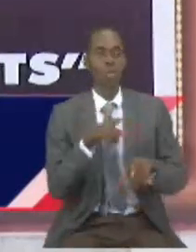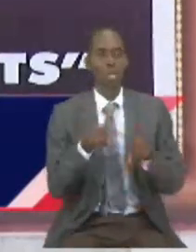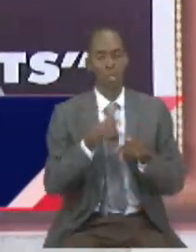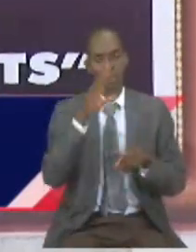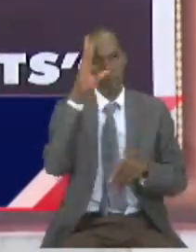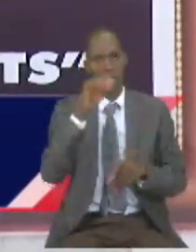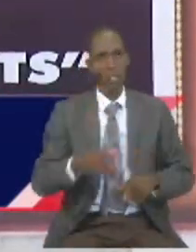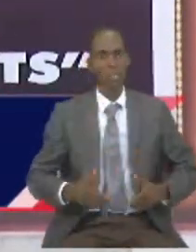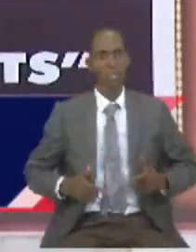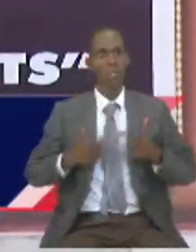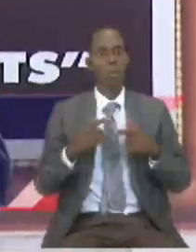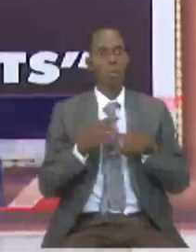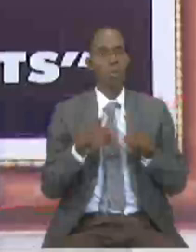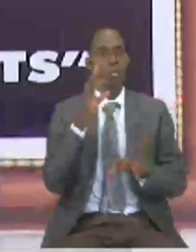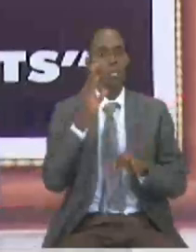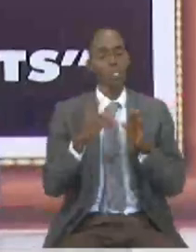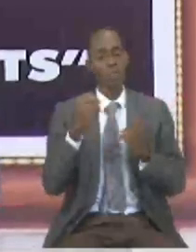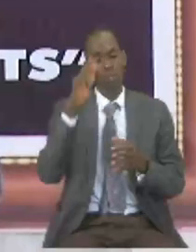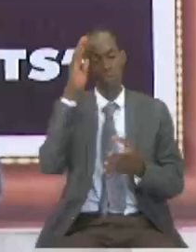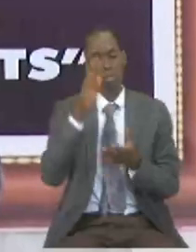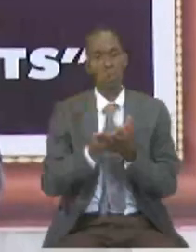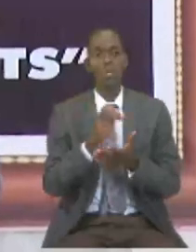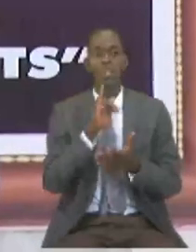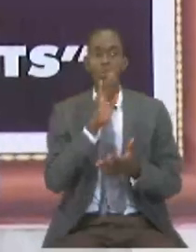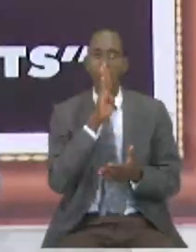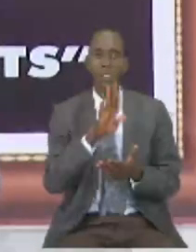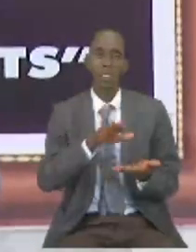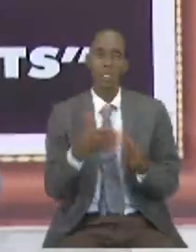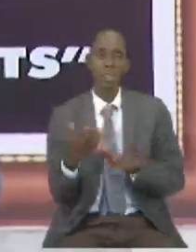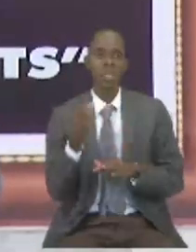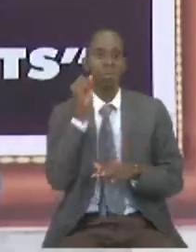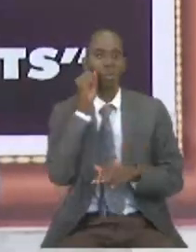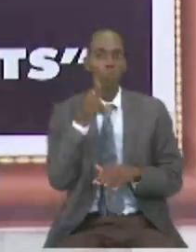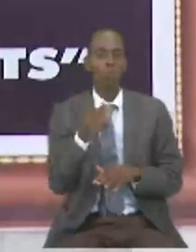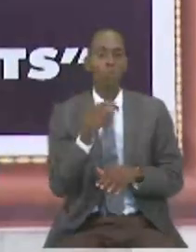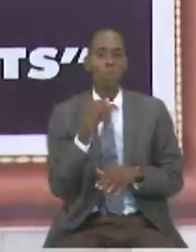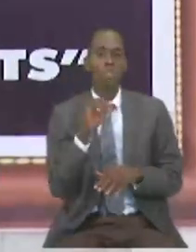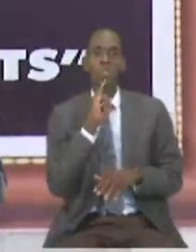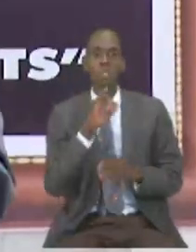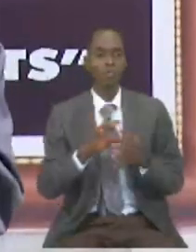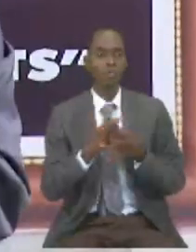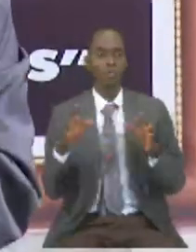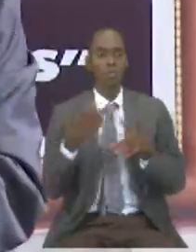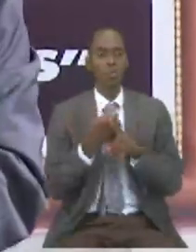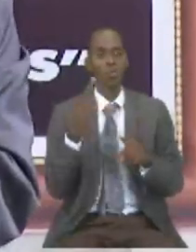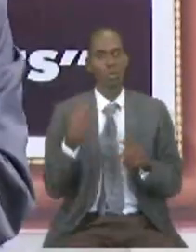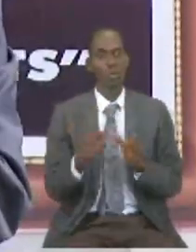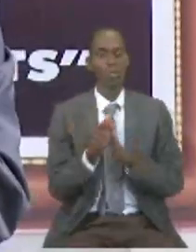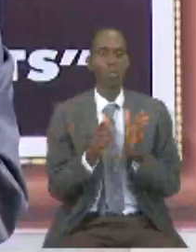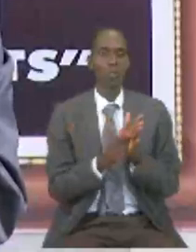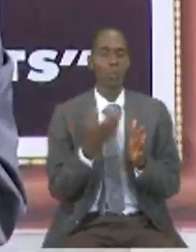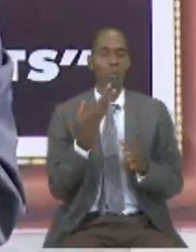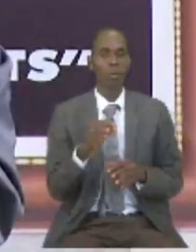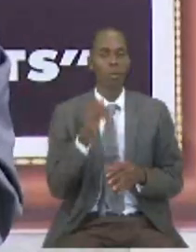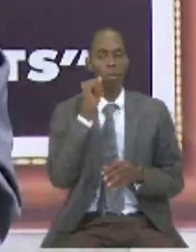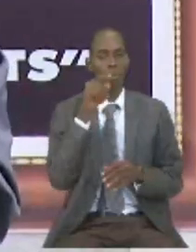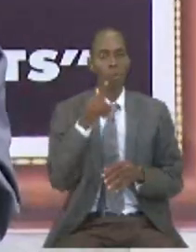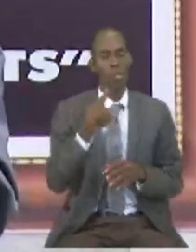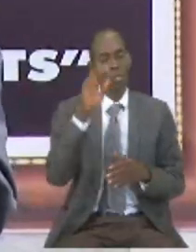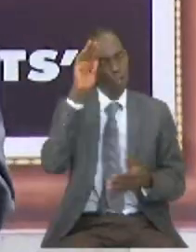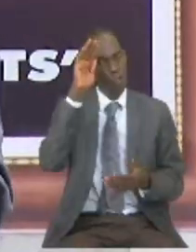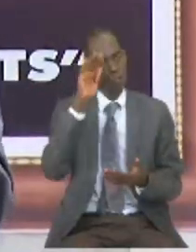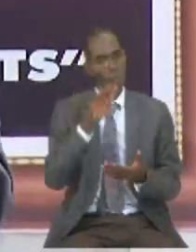le mari meurt, elle est dégagée de la loi qui la liait à son mari. C'est donc